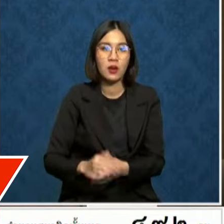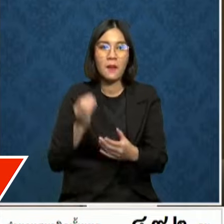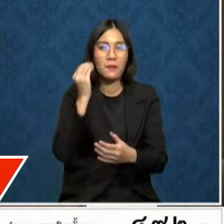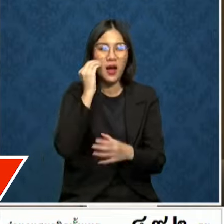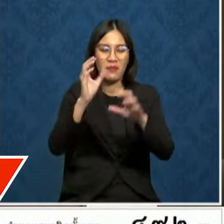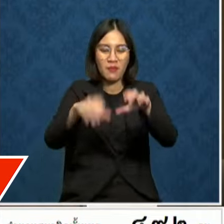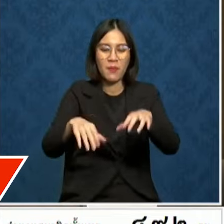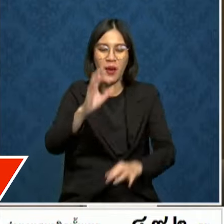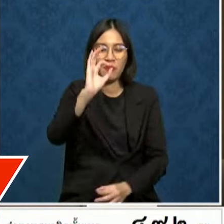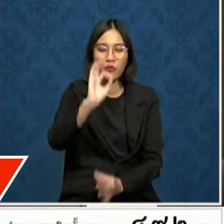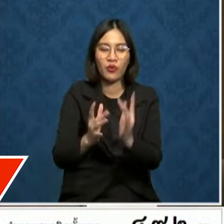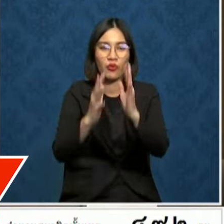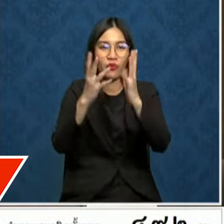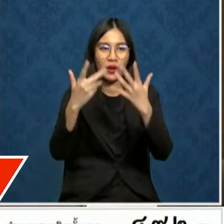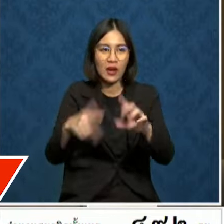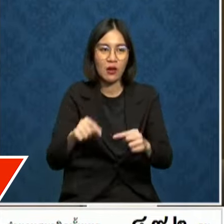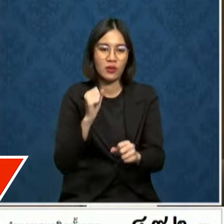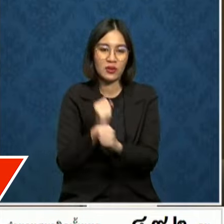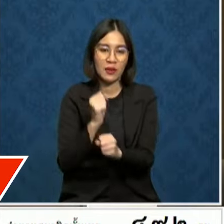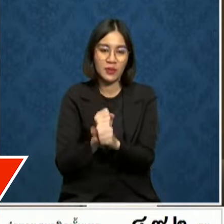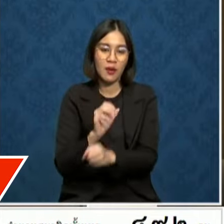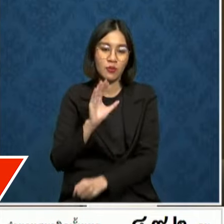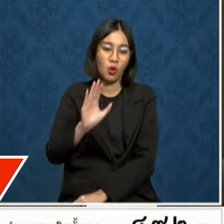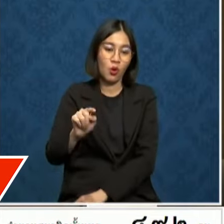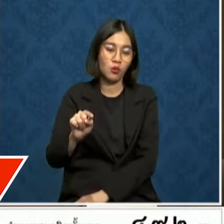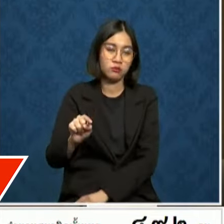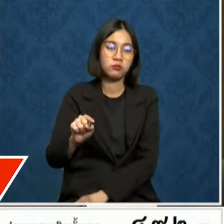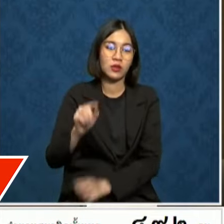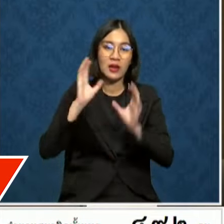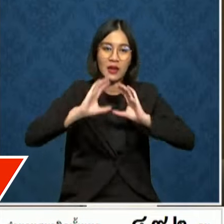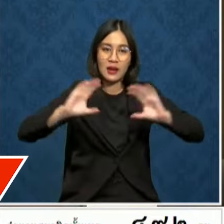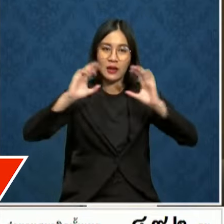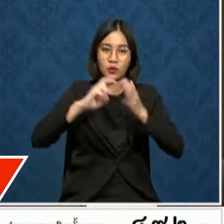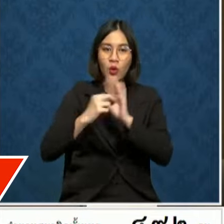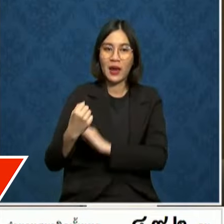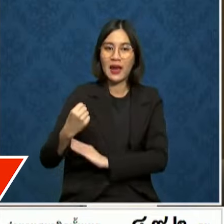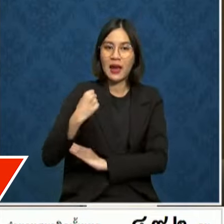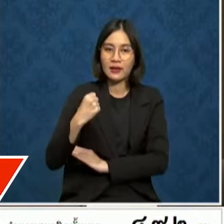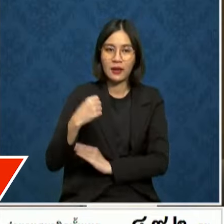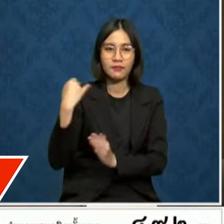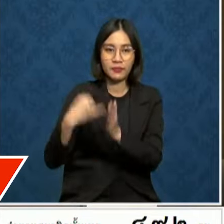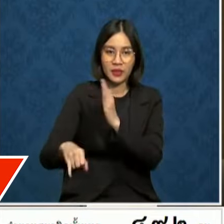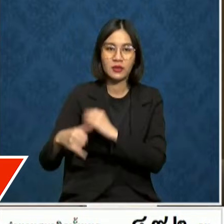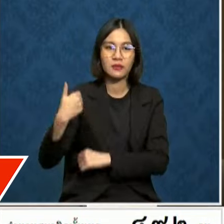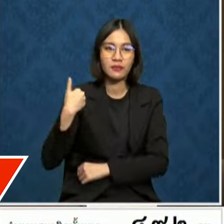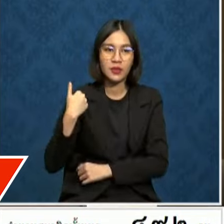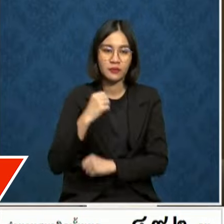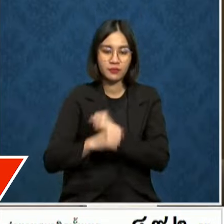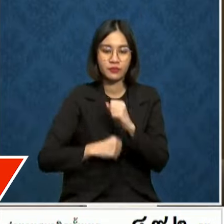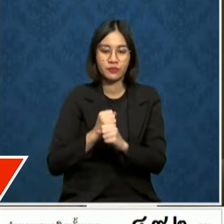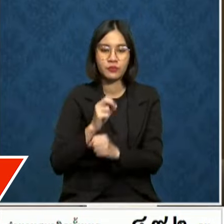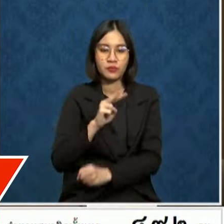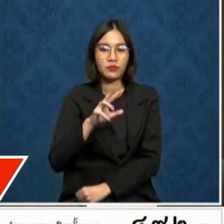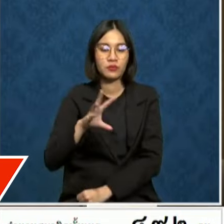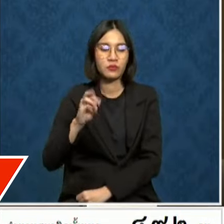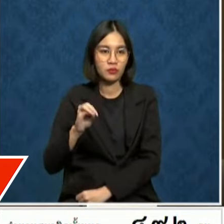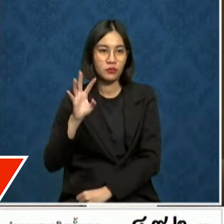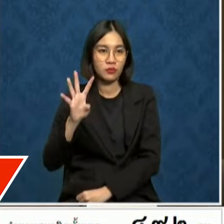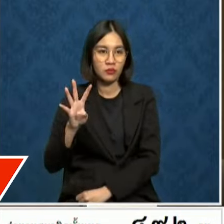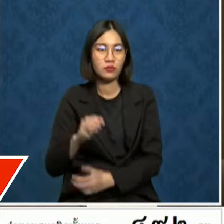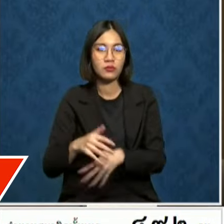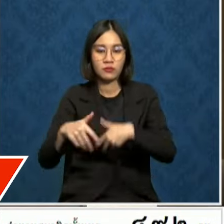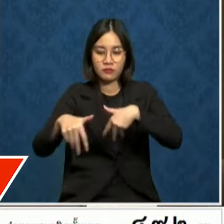บ้านเรือนและชี้ว่าการกระทำของอุทยานเป็นการใช้อำนาจโดยมิชอบค่ะปี 2564ค่ะชาวบ้าน